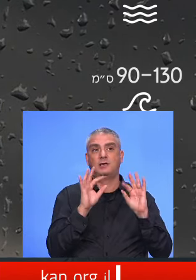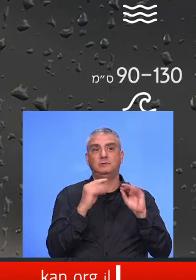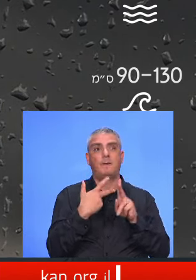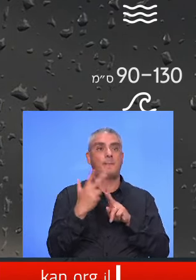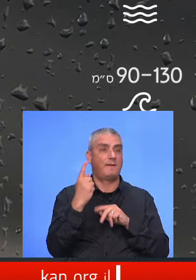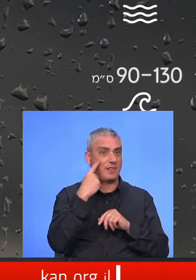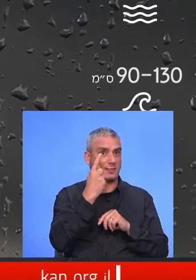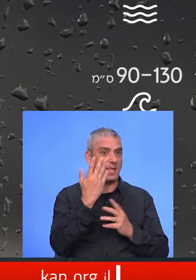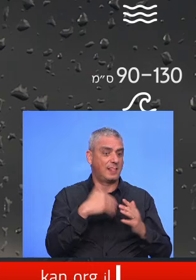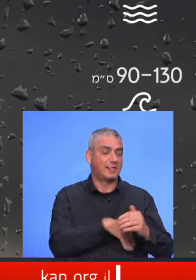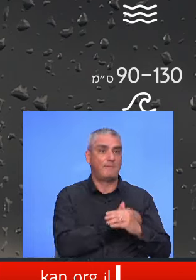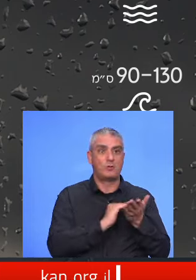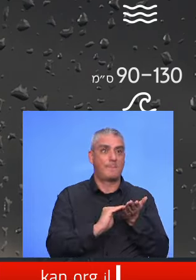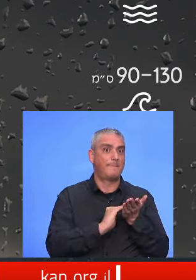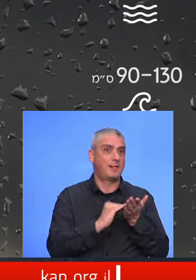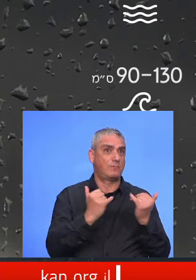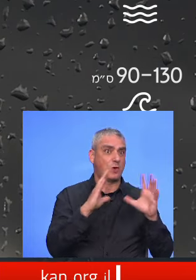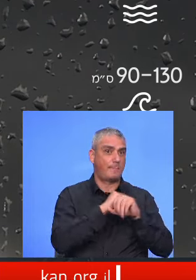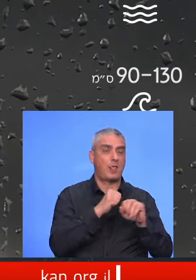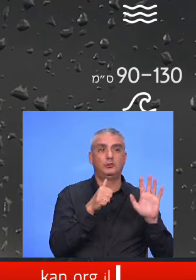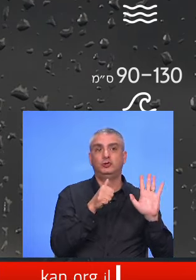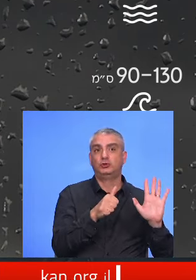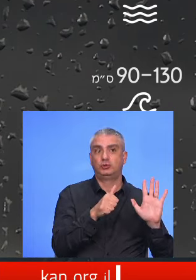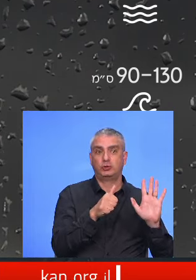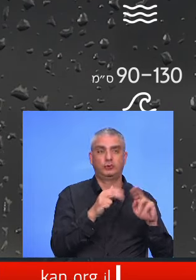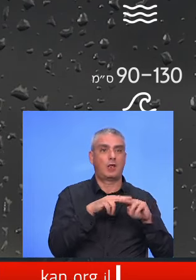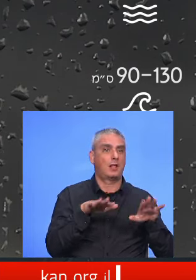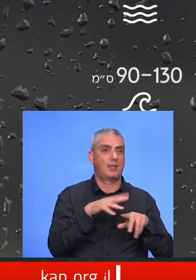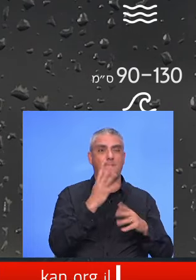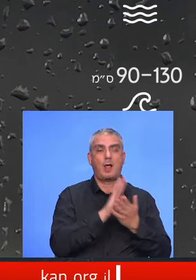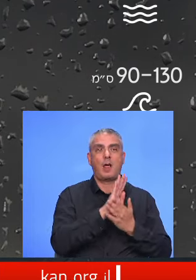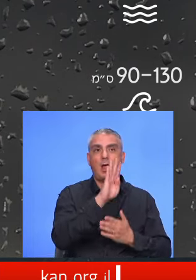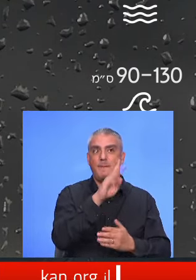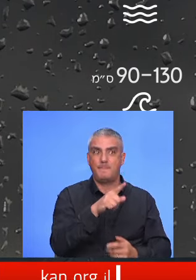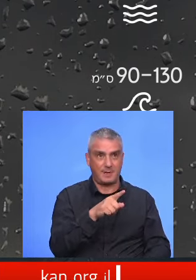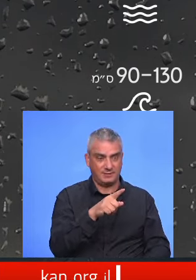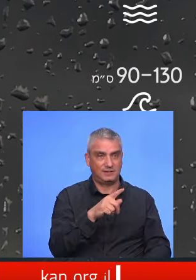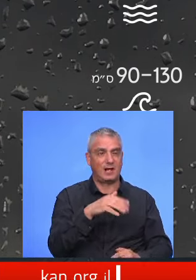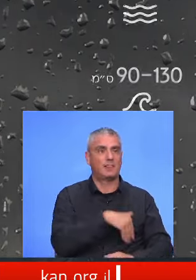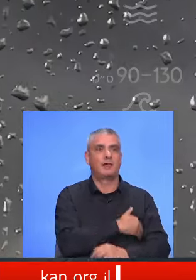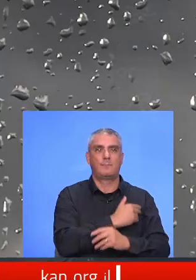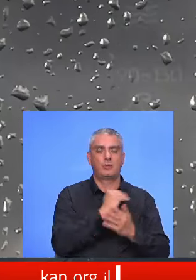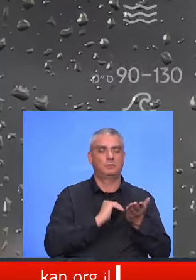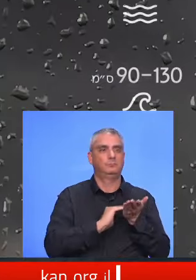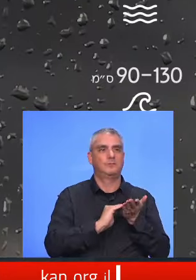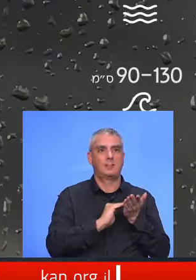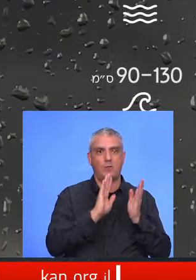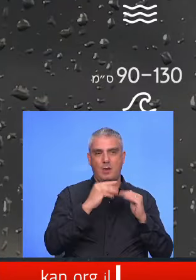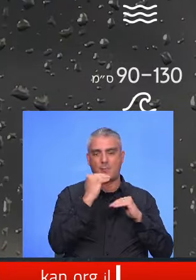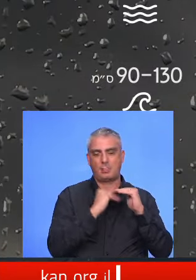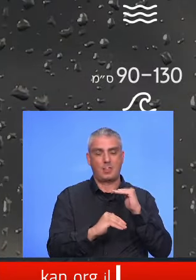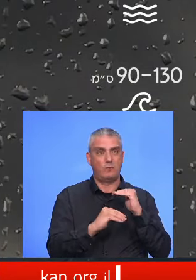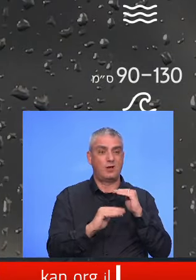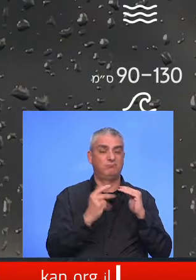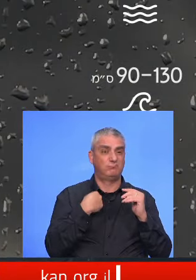תראי טמפרטורות המינימום הלילה הזה, 6 מעלות, לאורך מישור החוף 14 מעלות, טמפרטורות המינימום גם כן נמוכה. אם